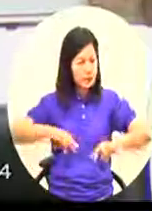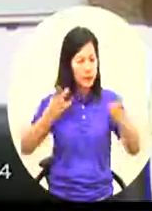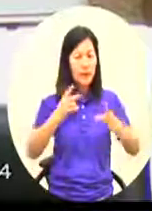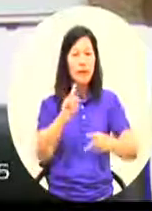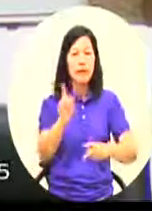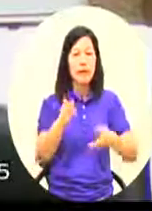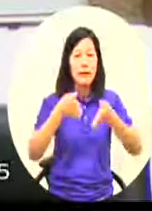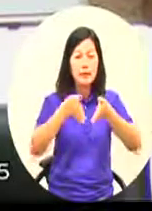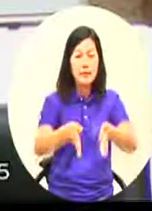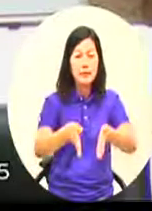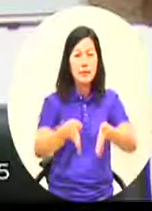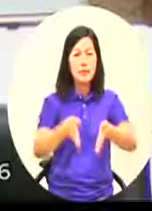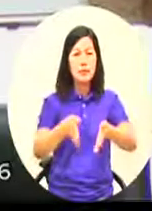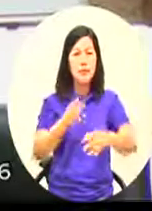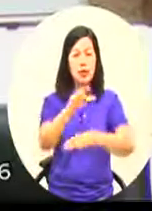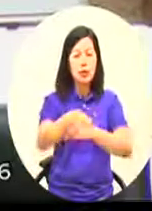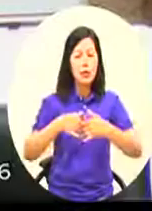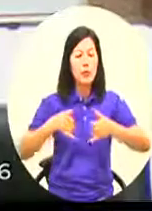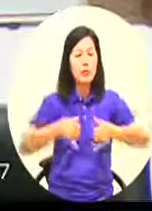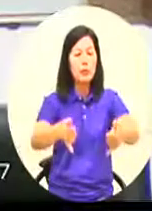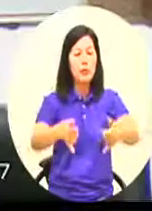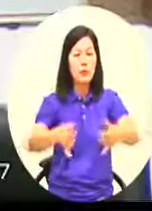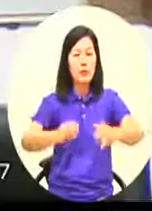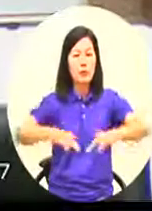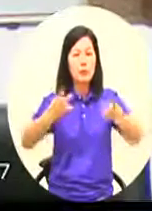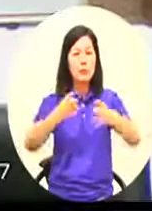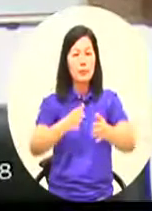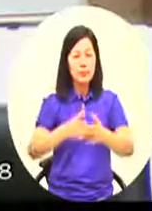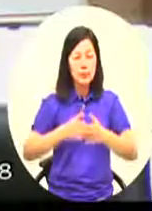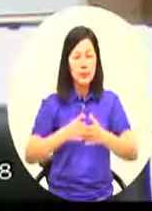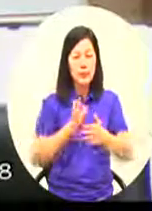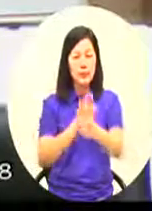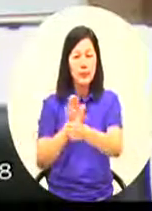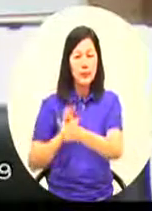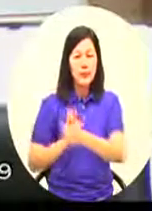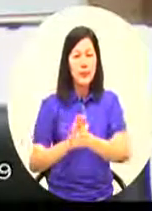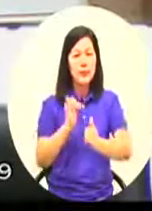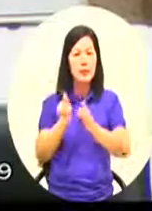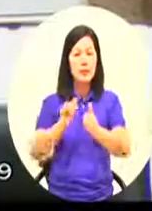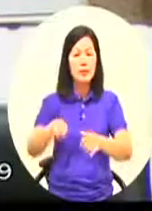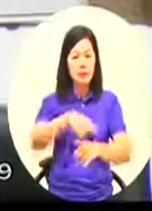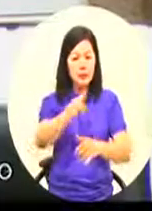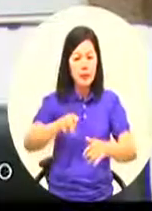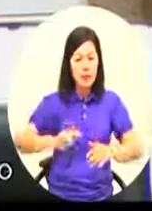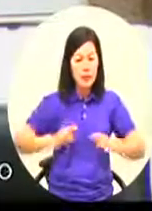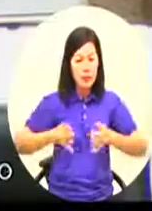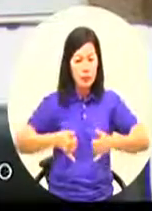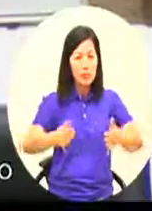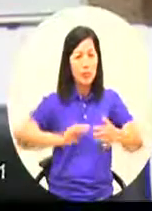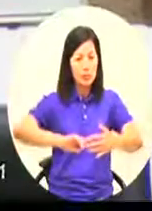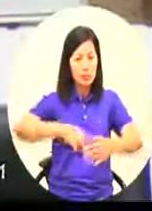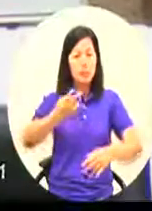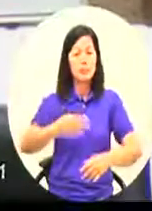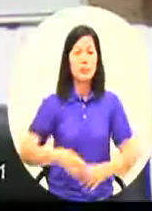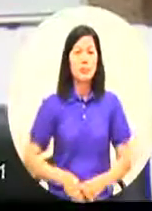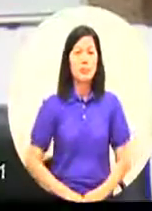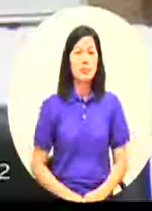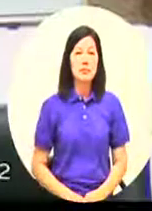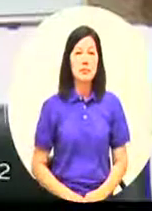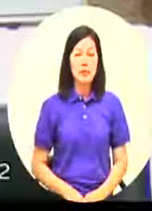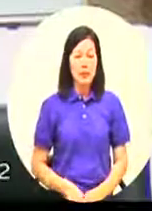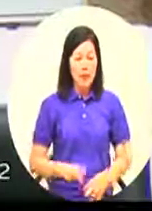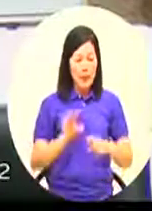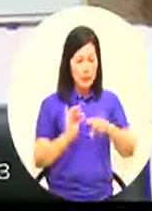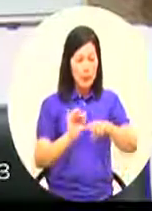是农路，来协助我们乡亲改善农路。我们90%